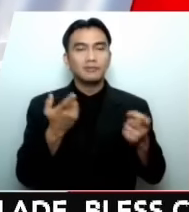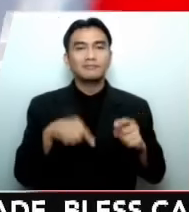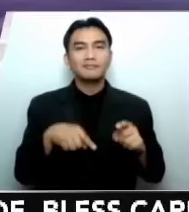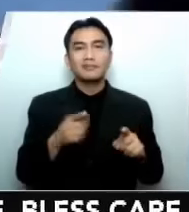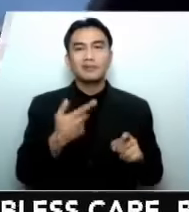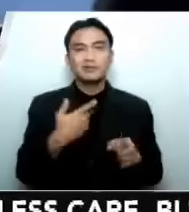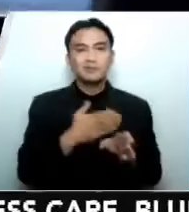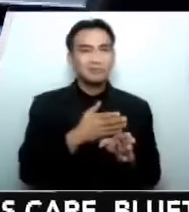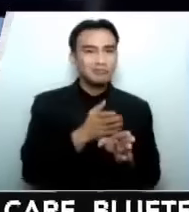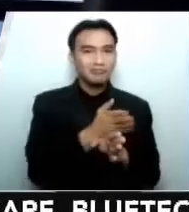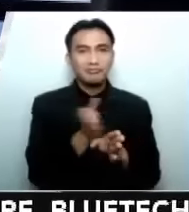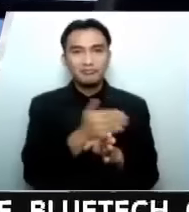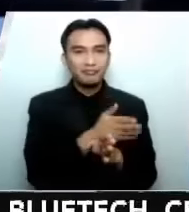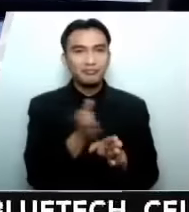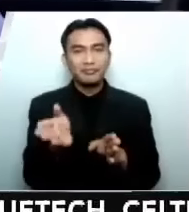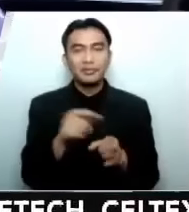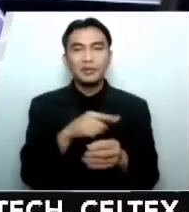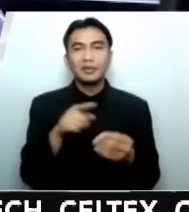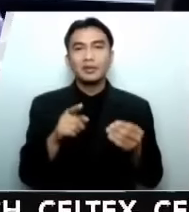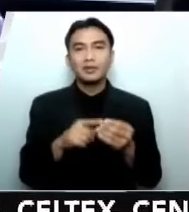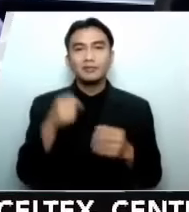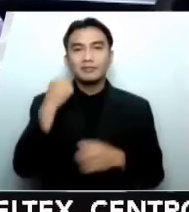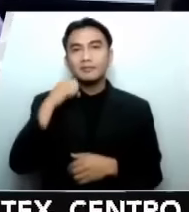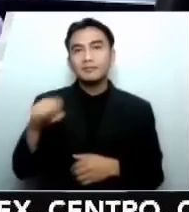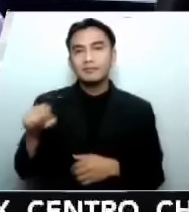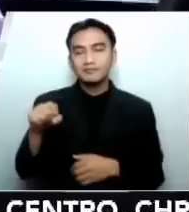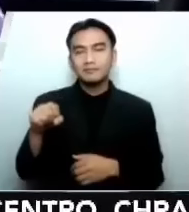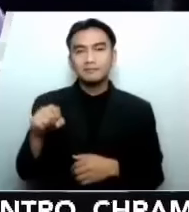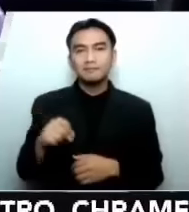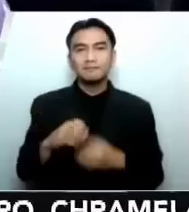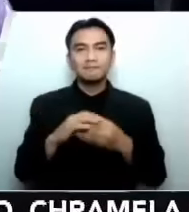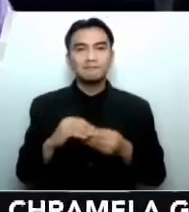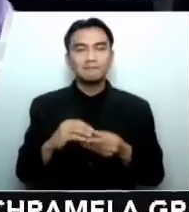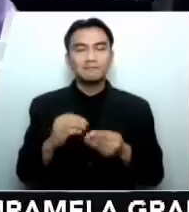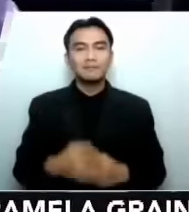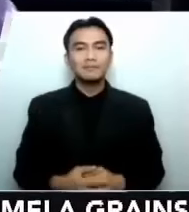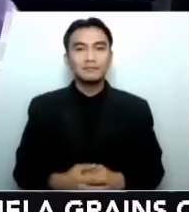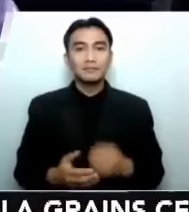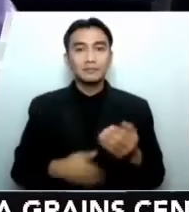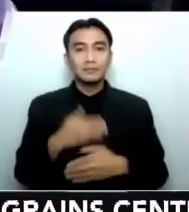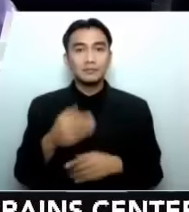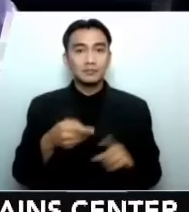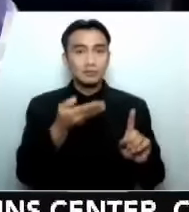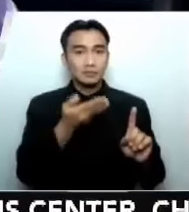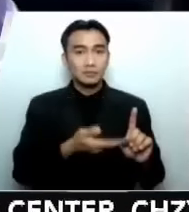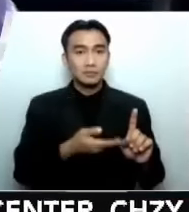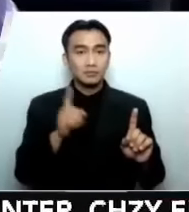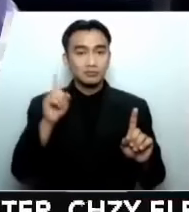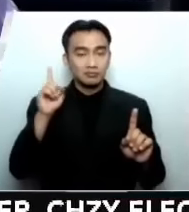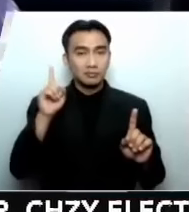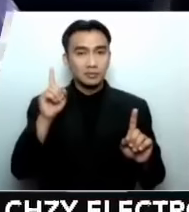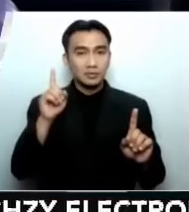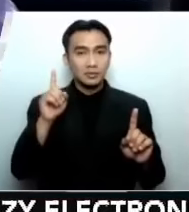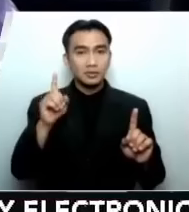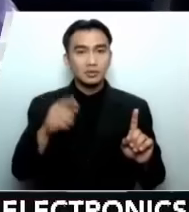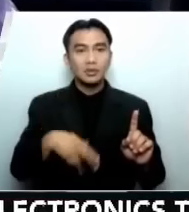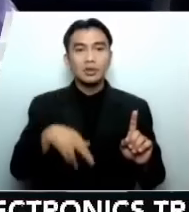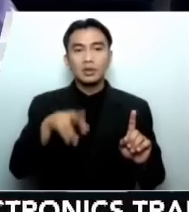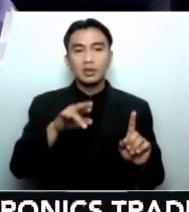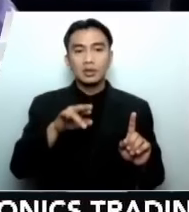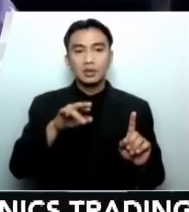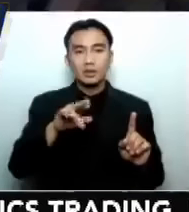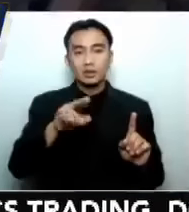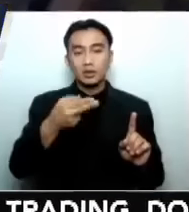legal. Sabi naman ni Senator Risa Ontiveros na chairman ng Senate Committee on Women and Children na nag-iimbestiga kay